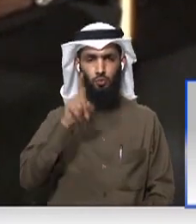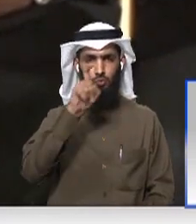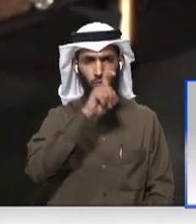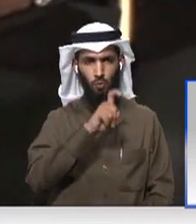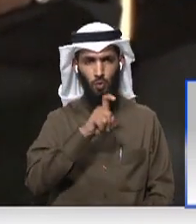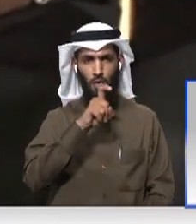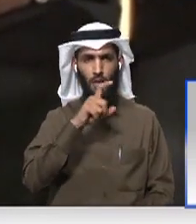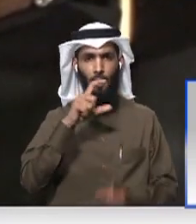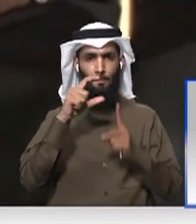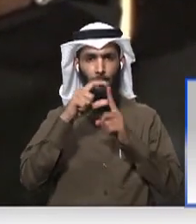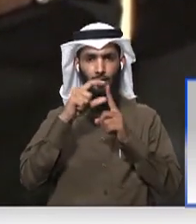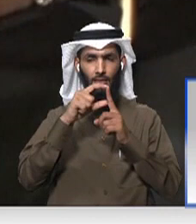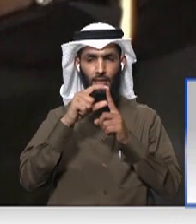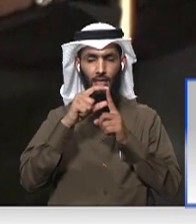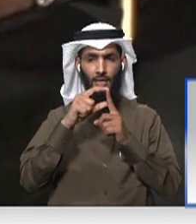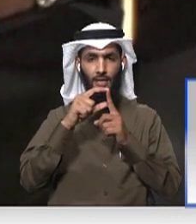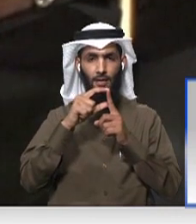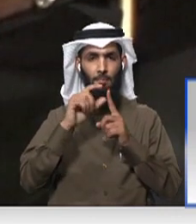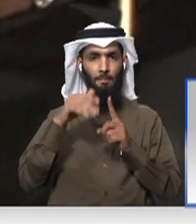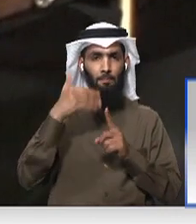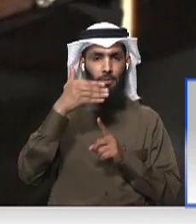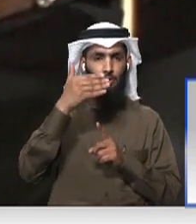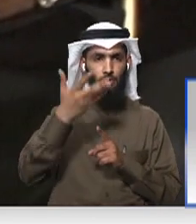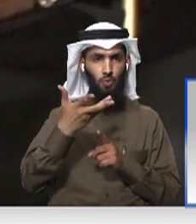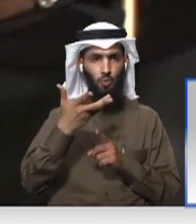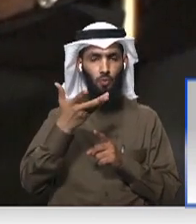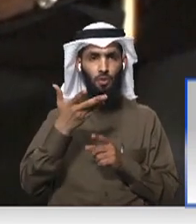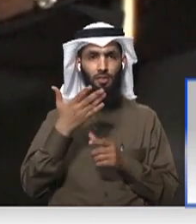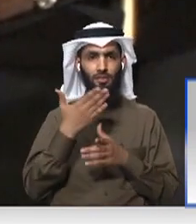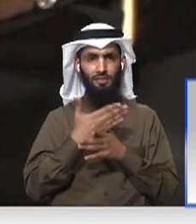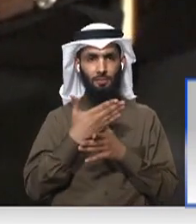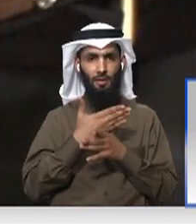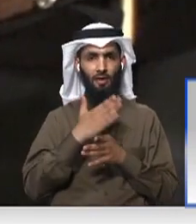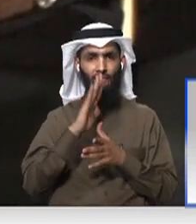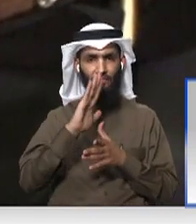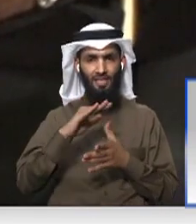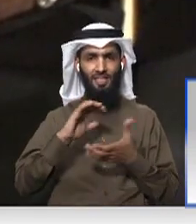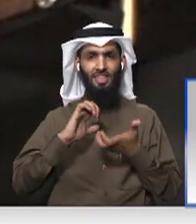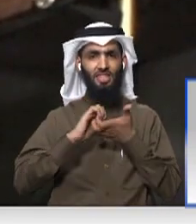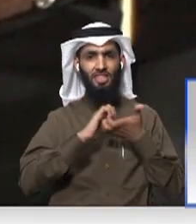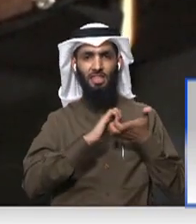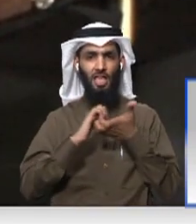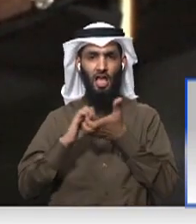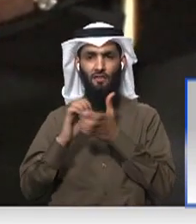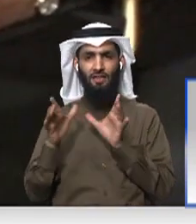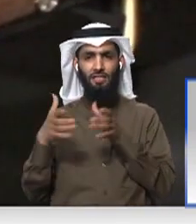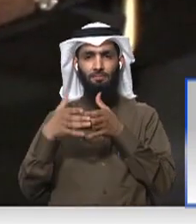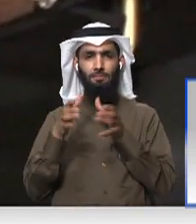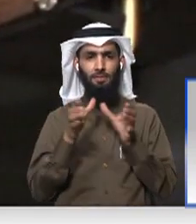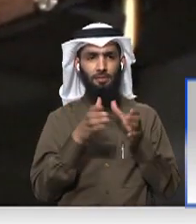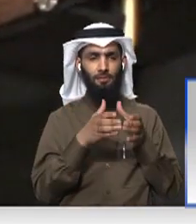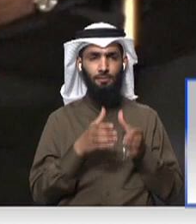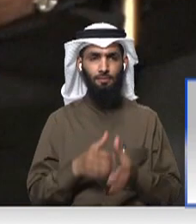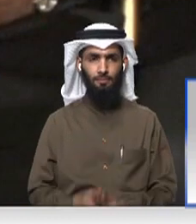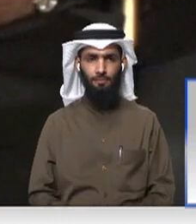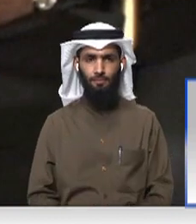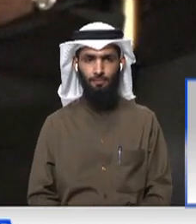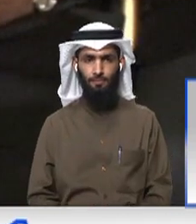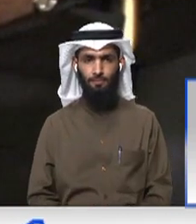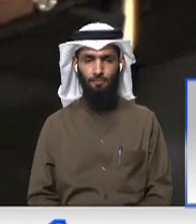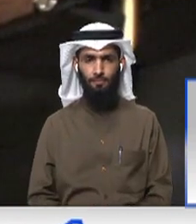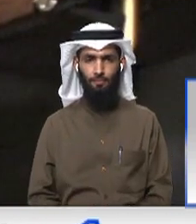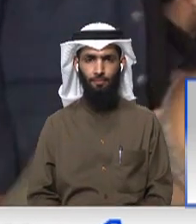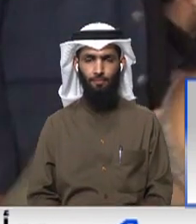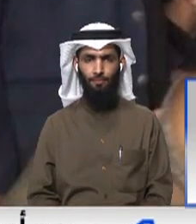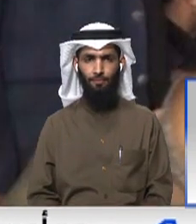في باكستان، خاصة في ظل إعلان عن التحالف ائتلافي؟ نعم، الأمور في باكستان تتجه